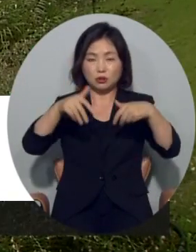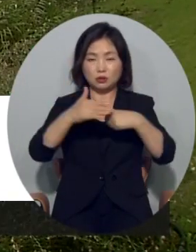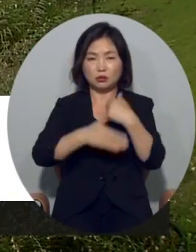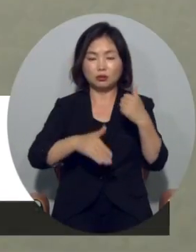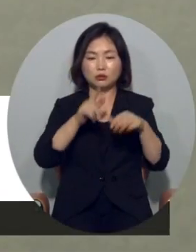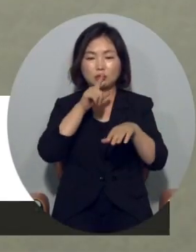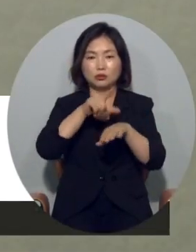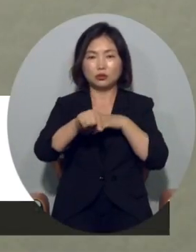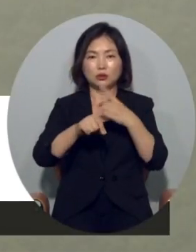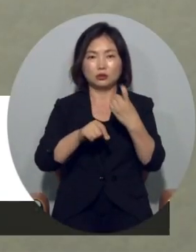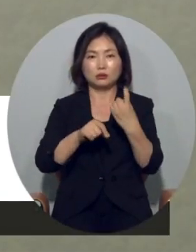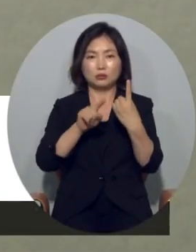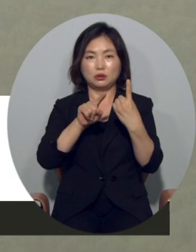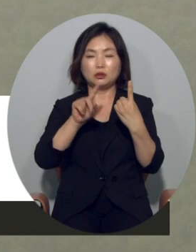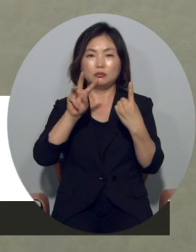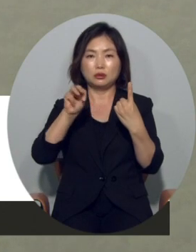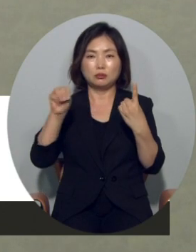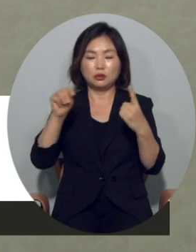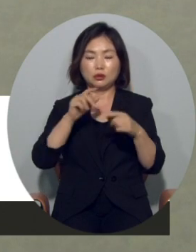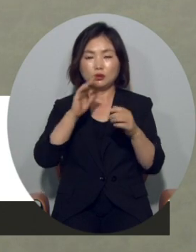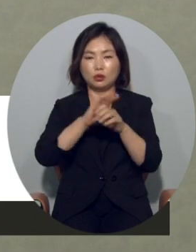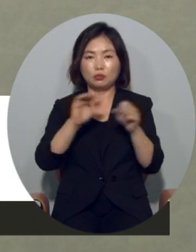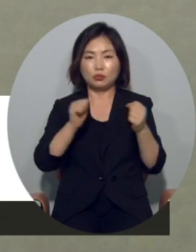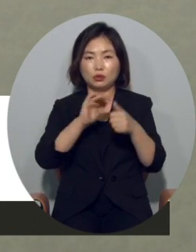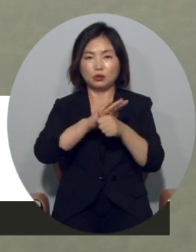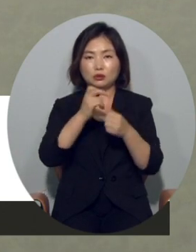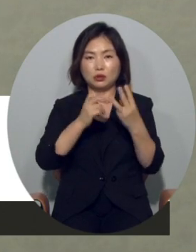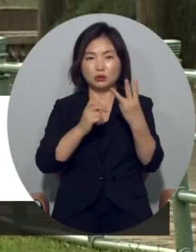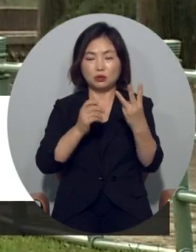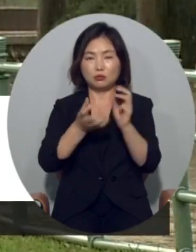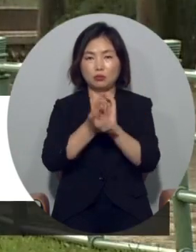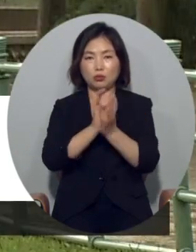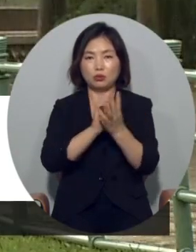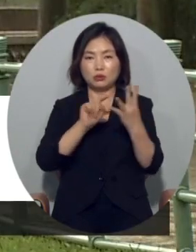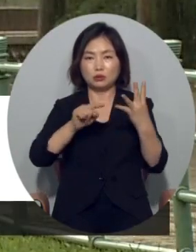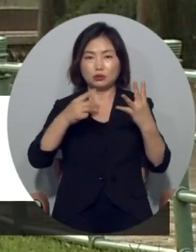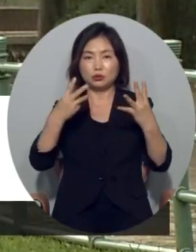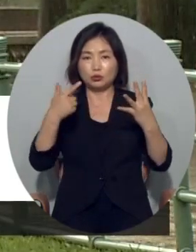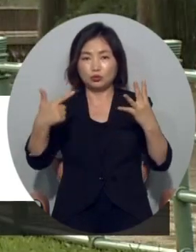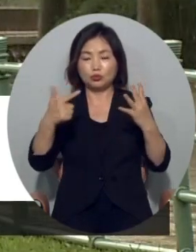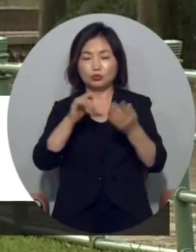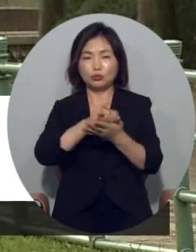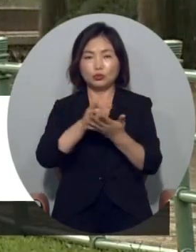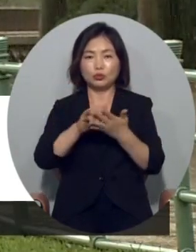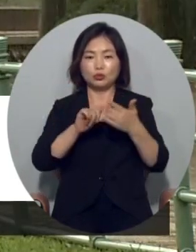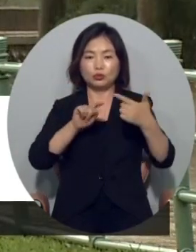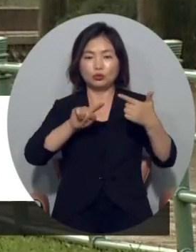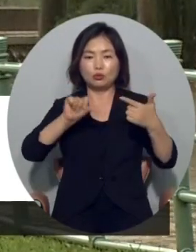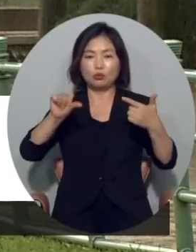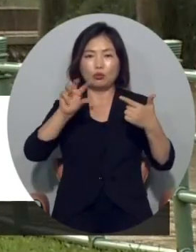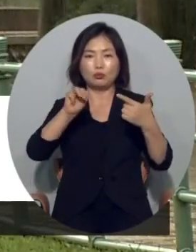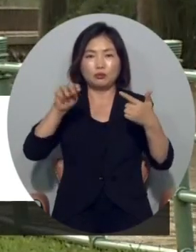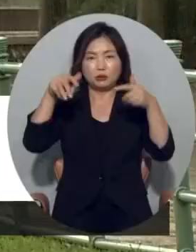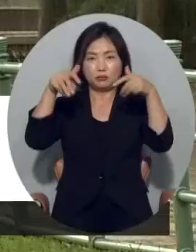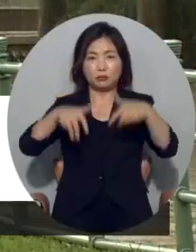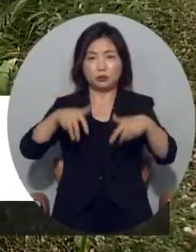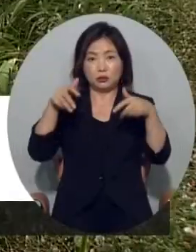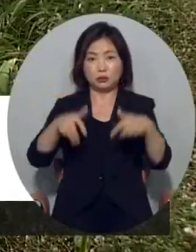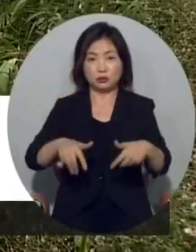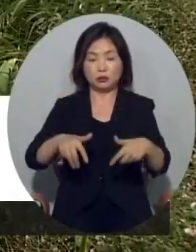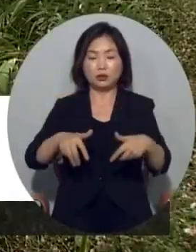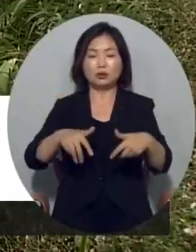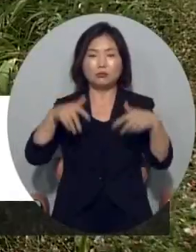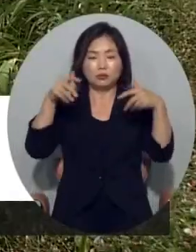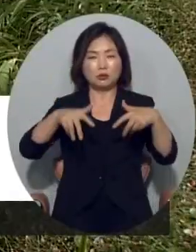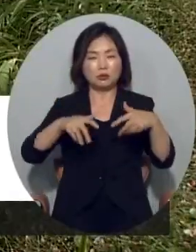대구 달성군 21mm 경북은 경산 3 봉화 4.6 문경 6.5mm 를 기록하고 있습니다